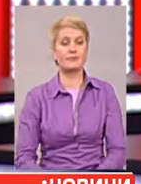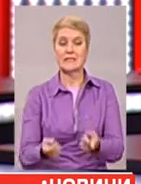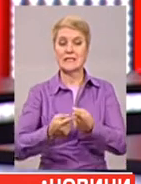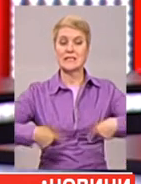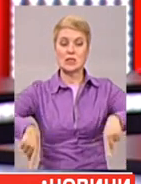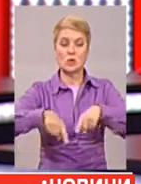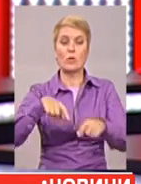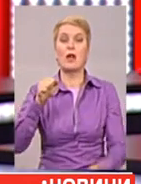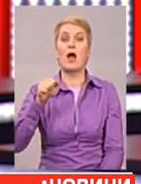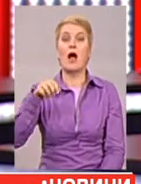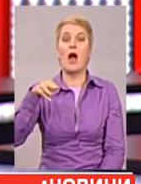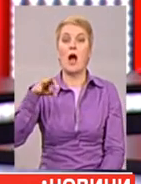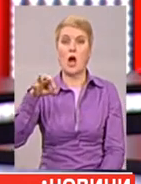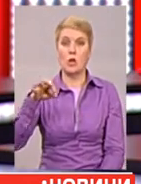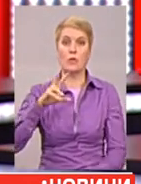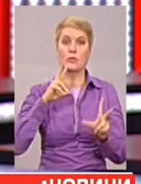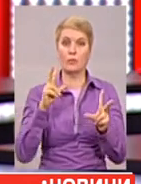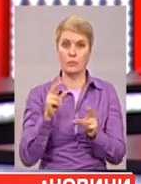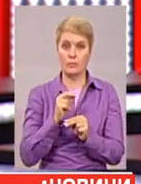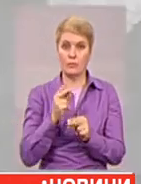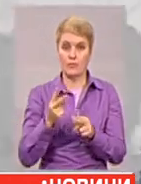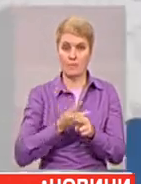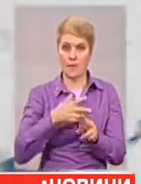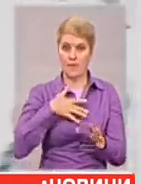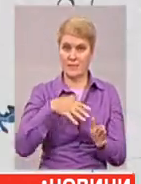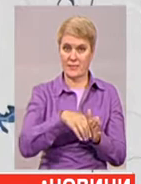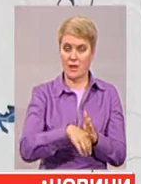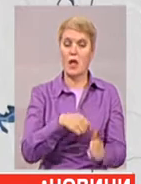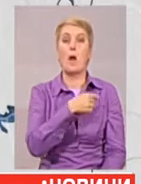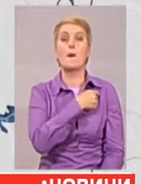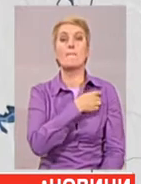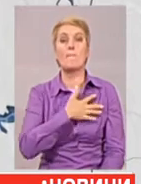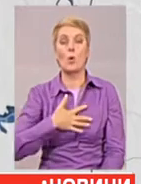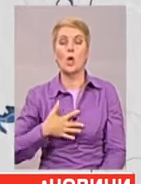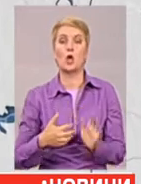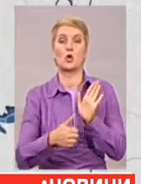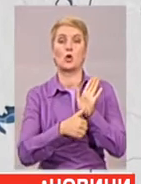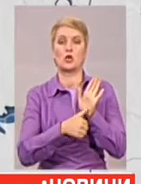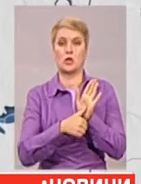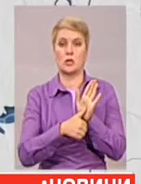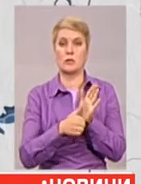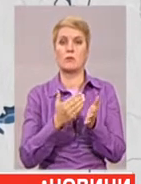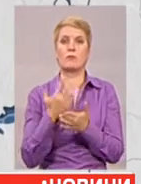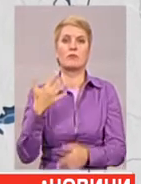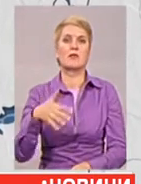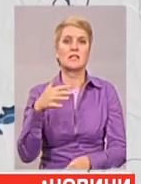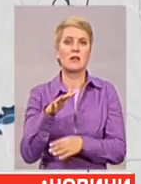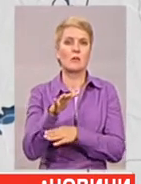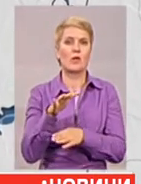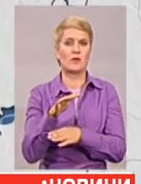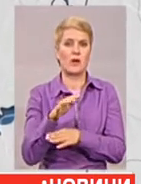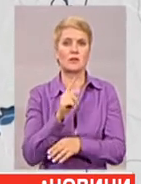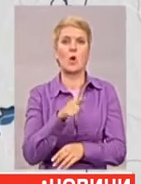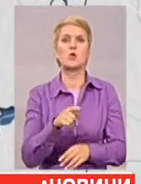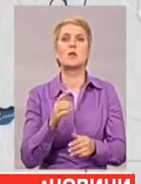У зоні АТО доба минула без втрат, але поранених шестеро. У штабі нарахували майже півсотні ворожих провокацій. Кожен п'ятий обстріл із мінометів